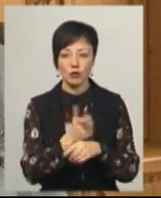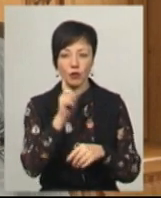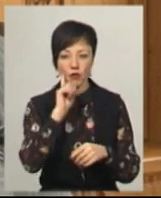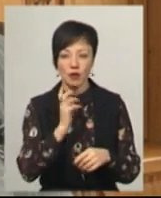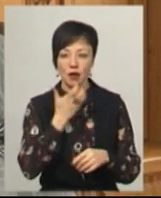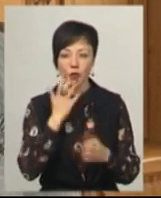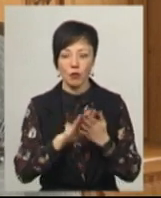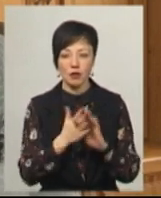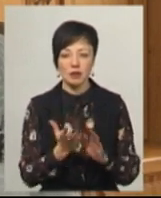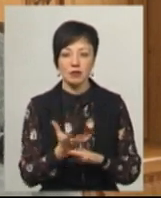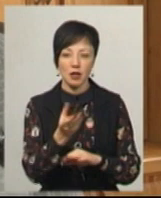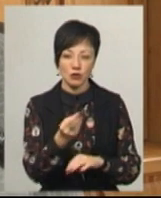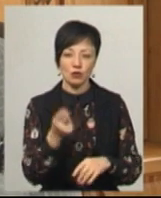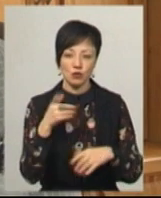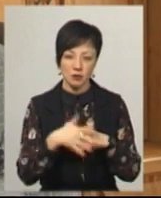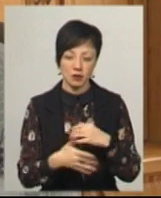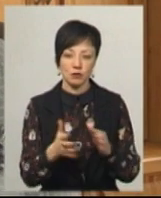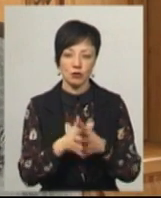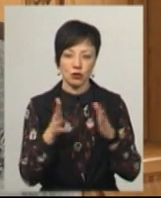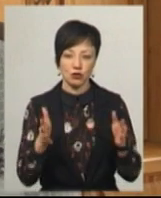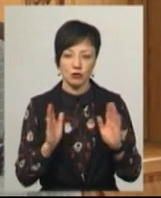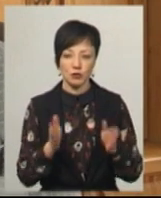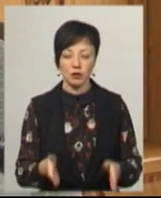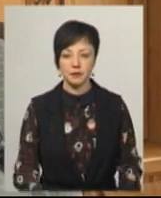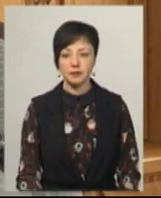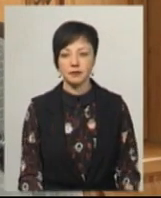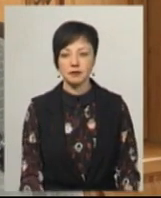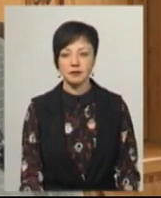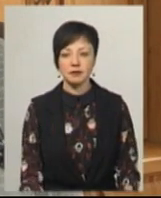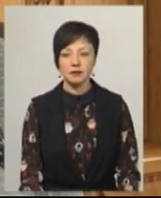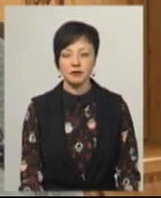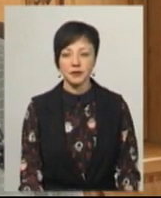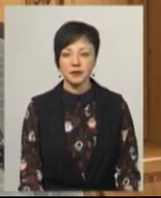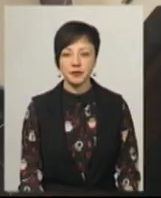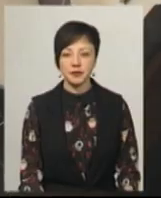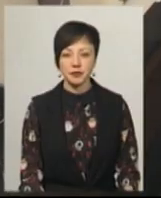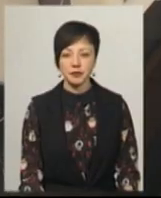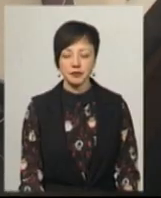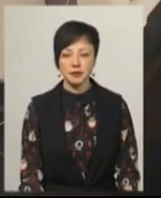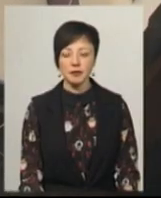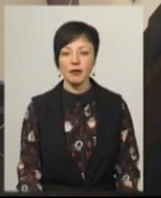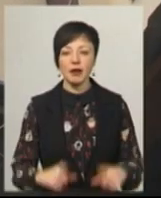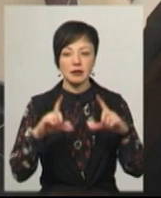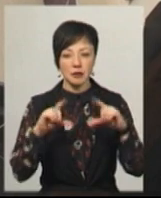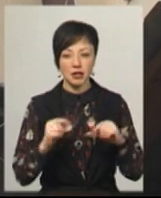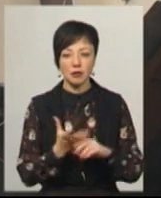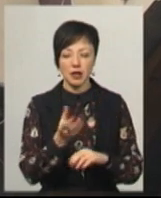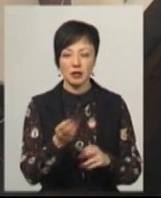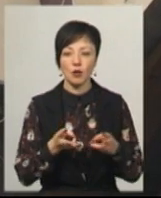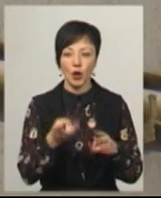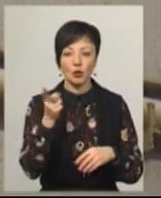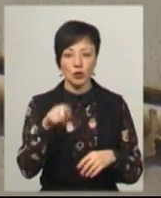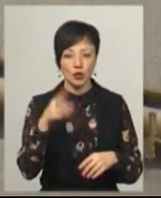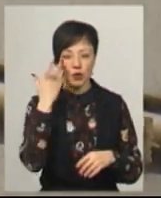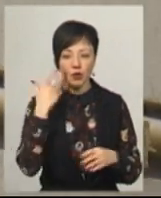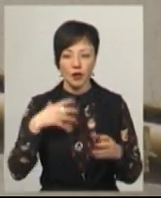комфортних теплих умовах, але мають розуміти, що від цього залежить і платіжка, яку вони отримають за тепло. Зменшиться плата за опалення і тоді,